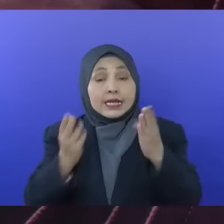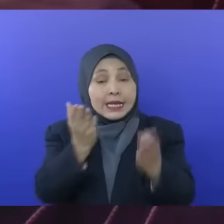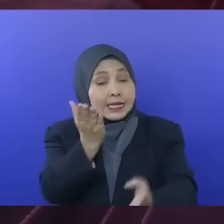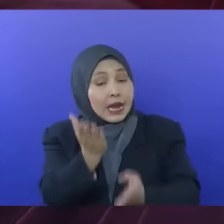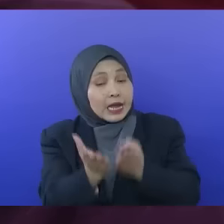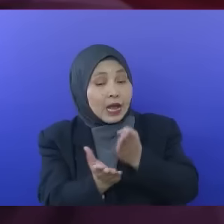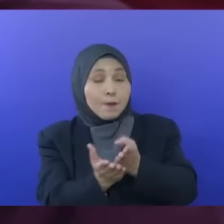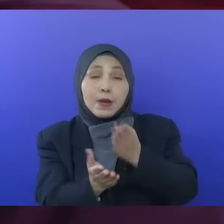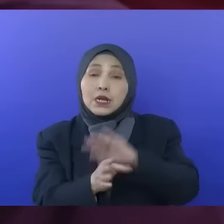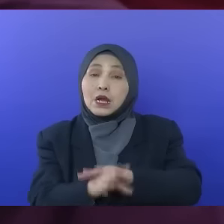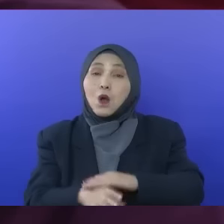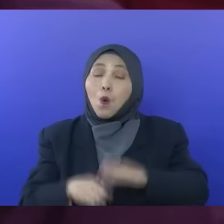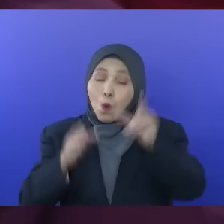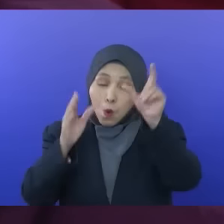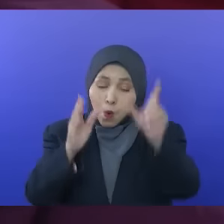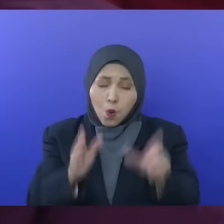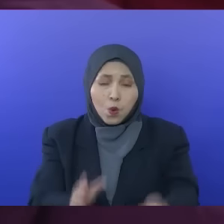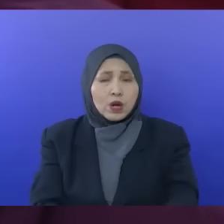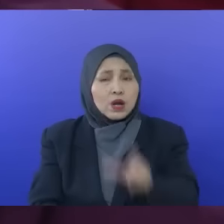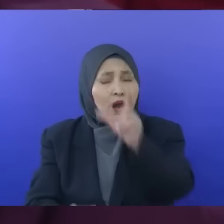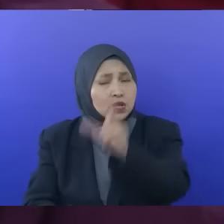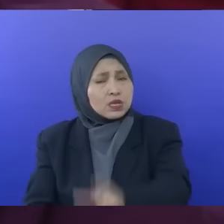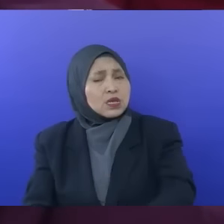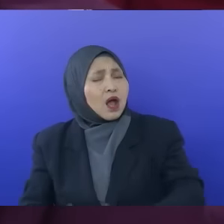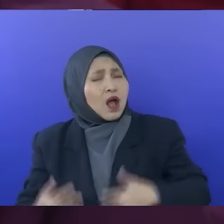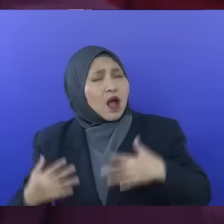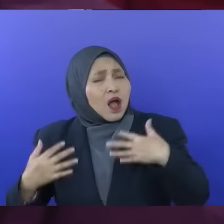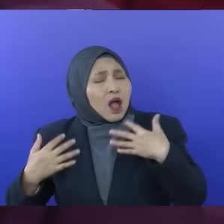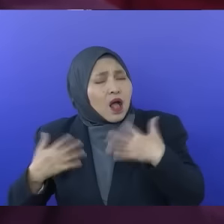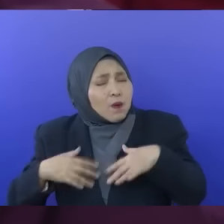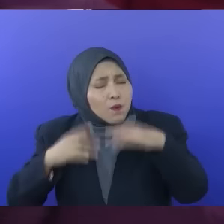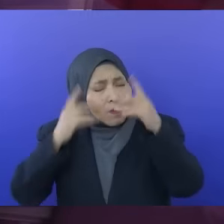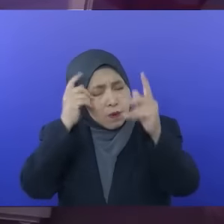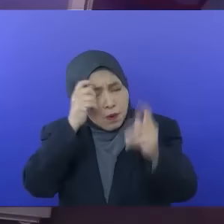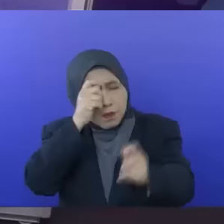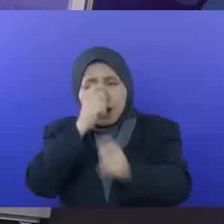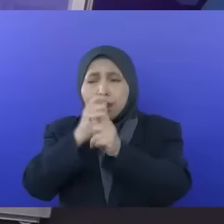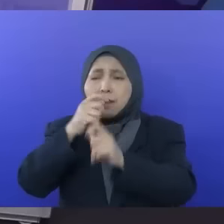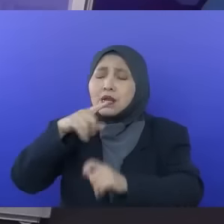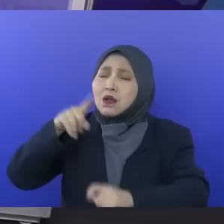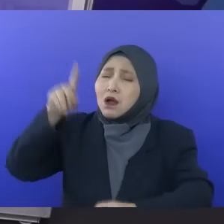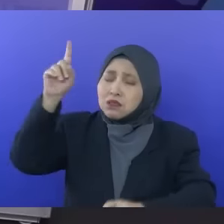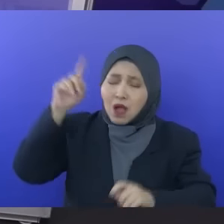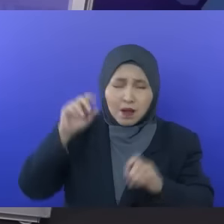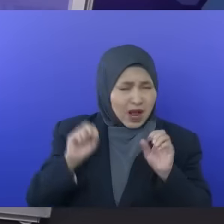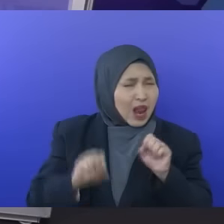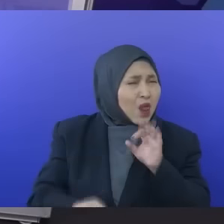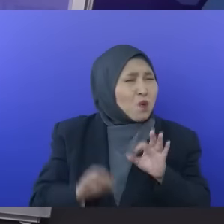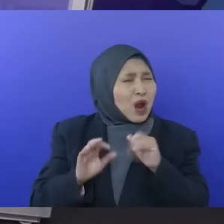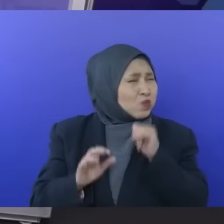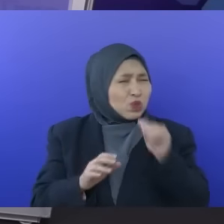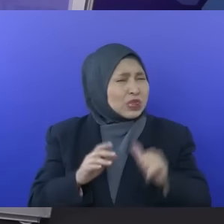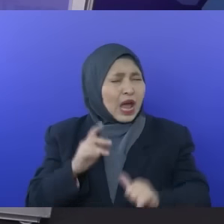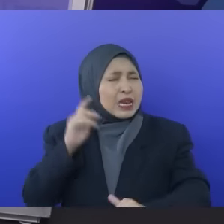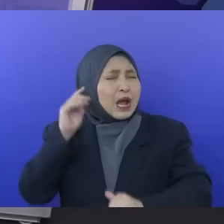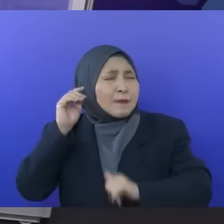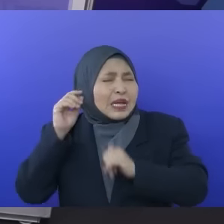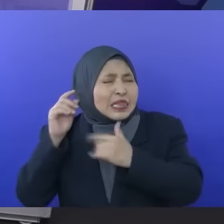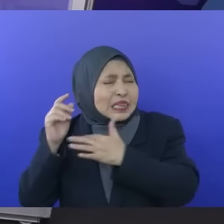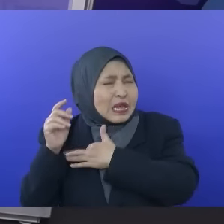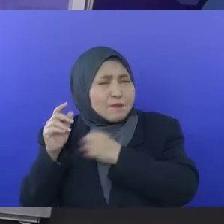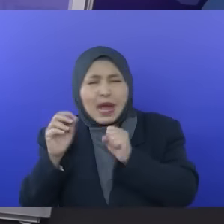kepada orang yang bertakwa ya Ada untanya kalau yang tak bertakwa boleh gak dapat Hidayah adalah ayat yang kedua ini sebenarnya